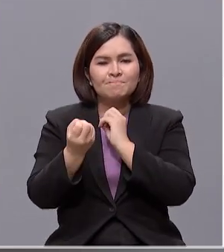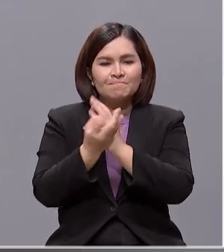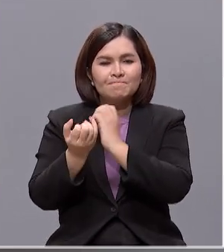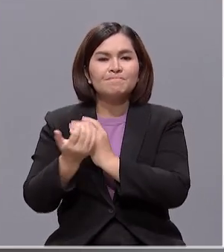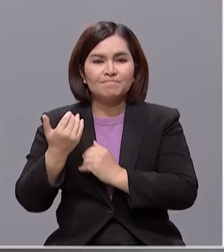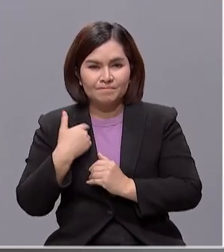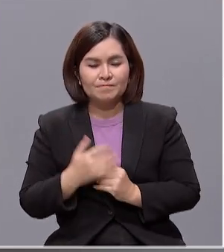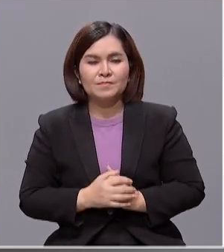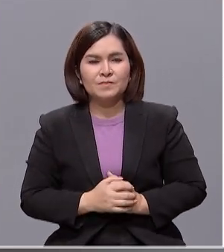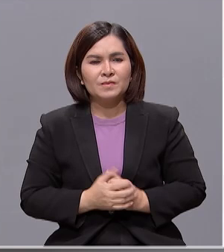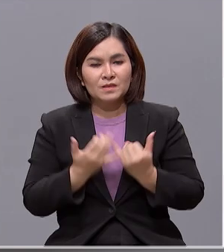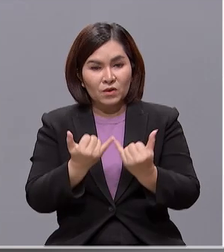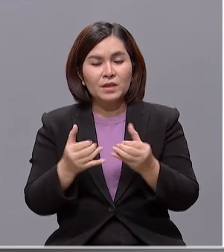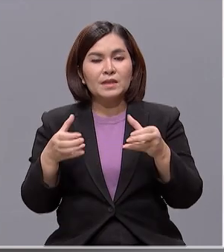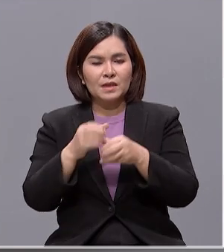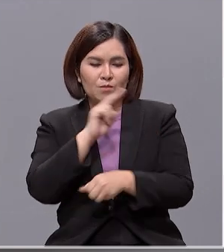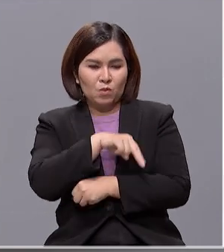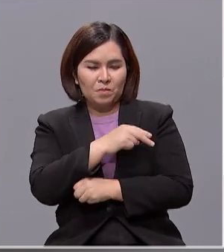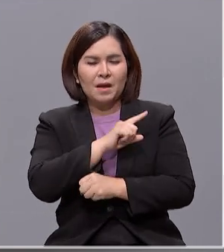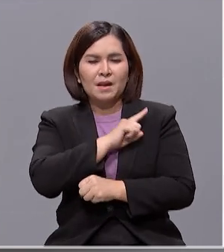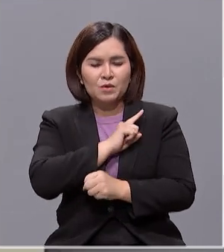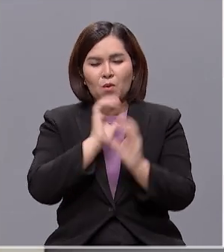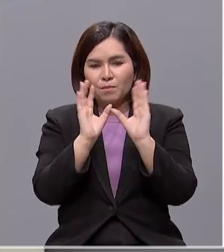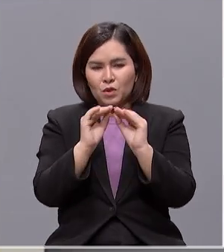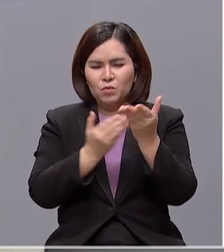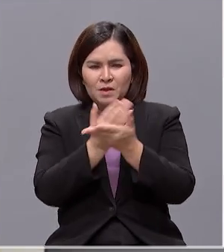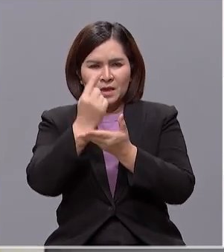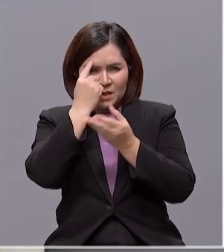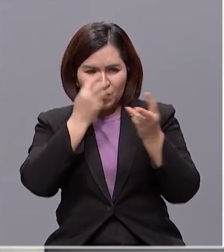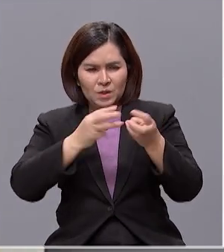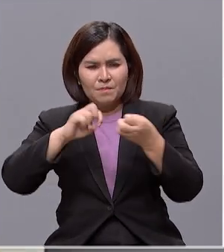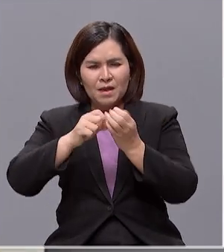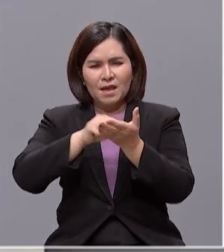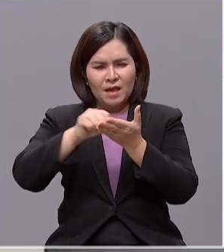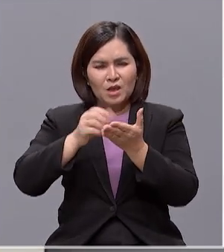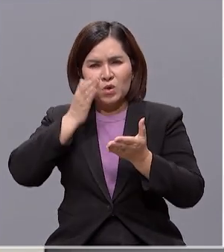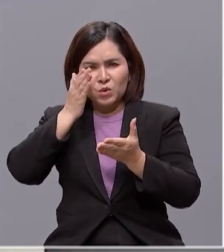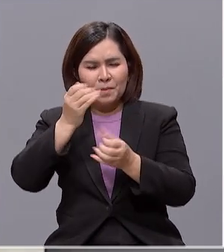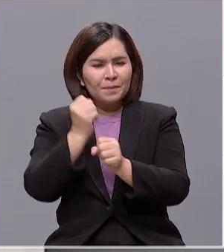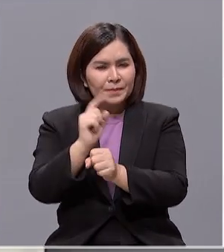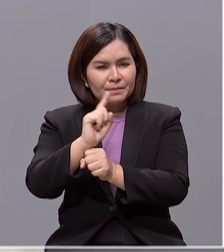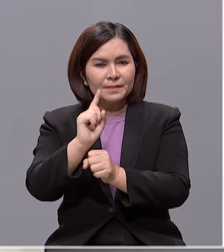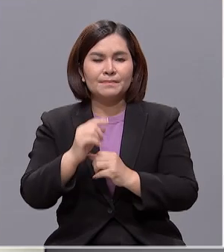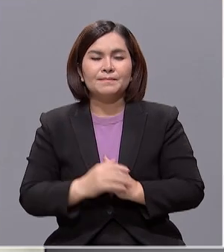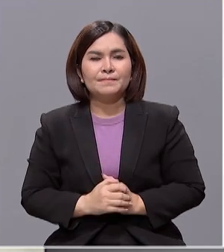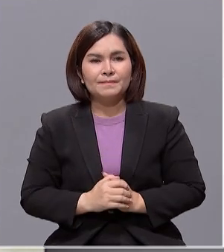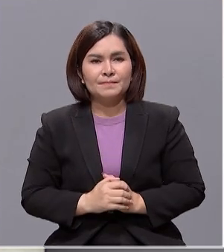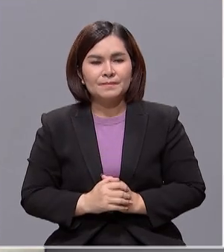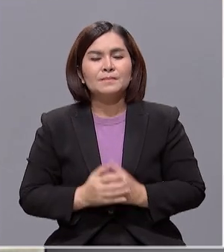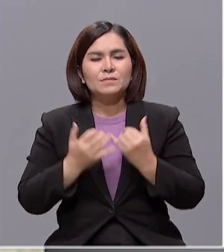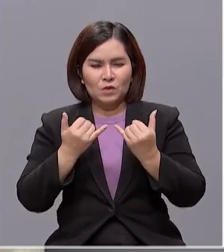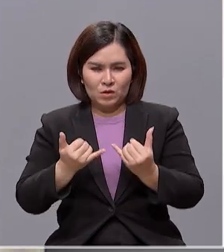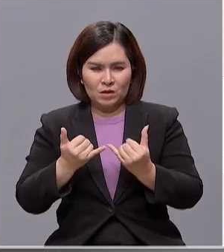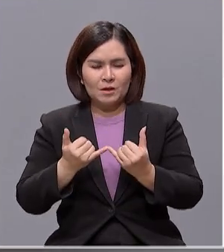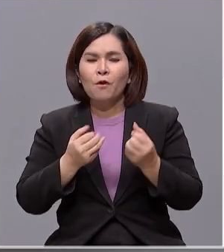กับผู้ป่วยในกำลังประชุมกันอยู่เลยว่าจะหาทางแก้ปัญหาในระยะสั้นกับระยะยาวยังไงต่อไปได้บ้างแต่ว่าตอนนี้